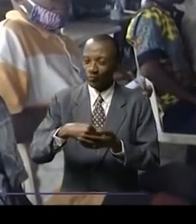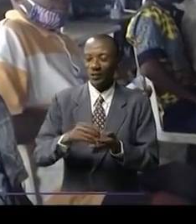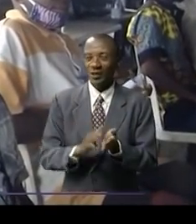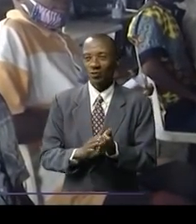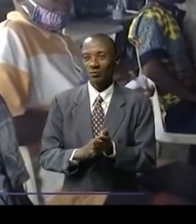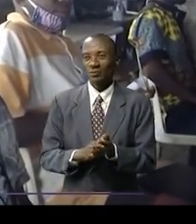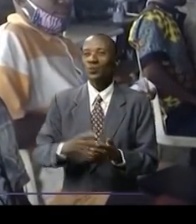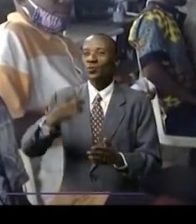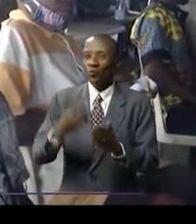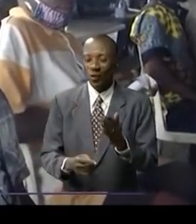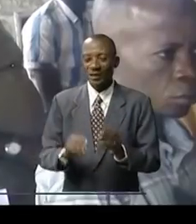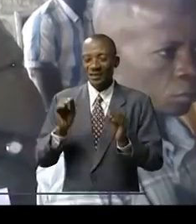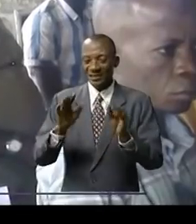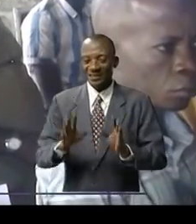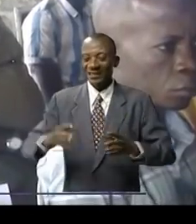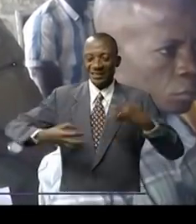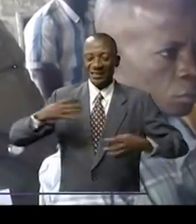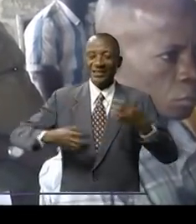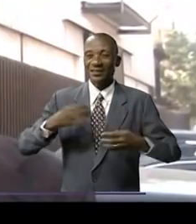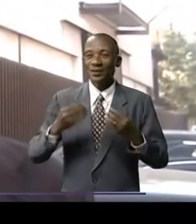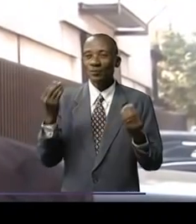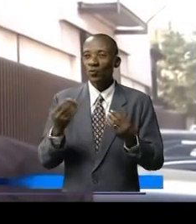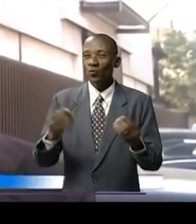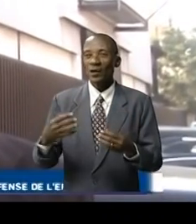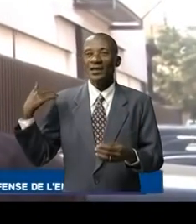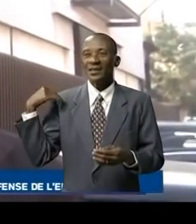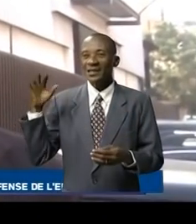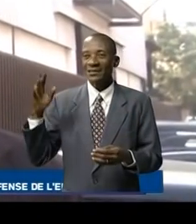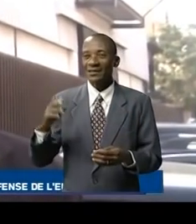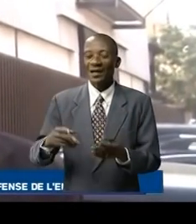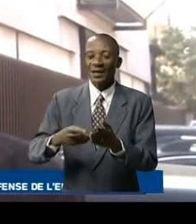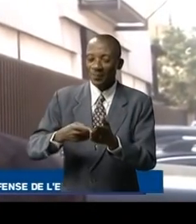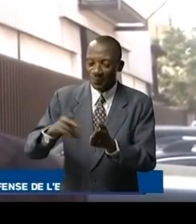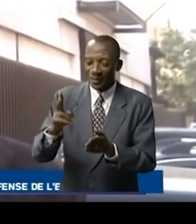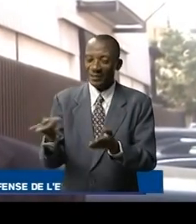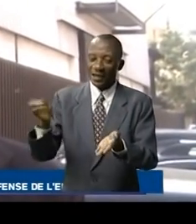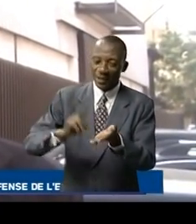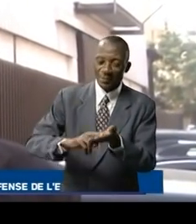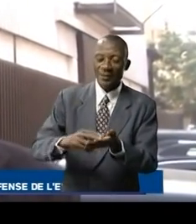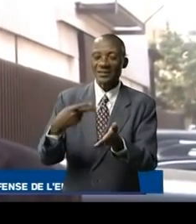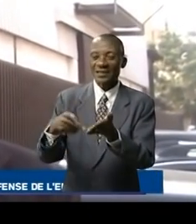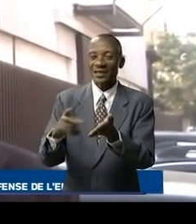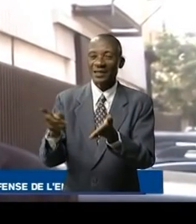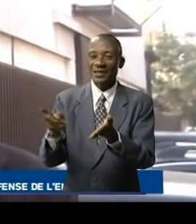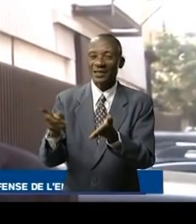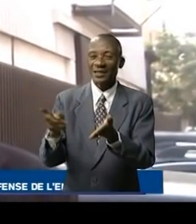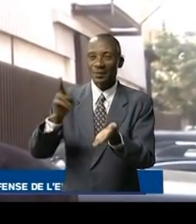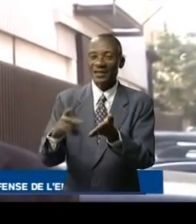non encore en application. Les revendications majeures que nous avons en ce début de la rentrée scolaire,